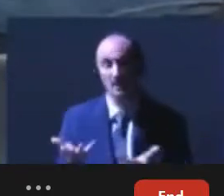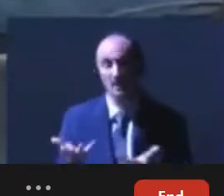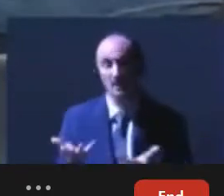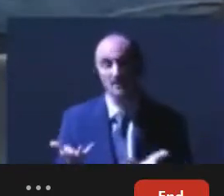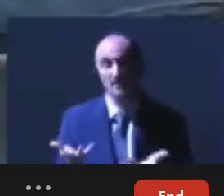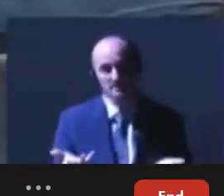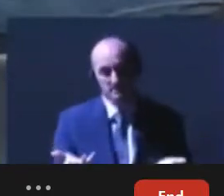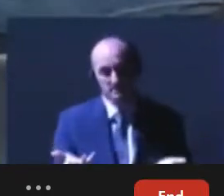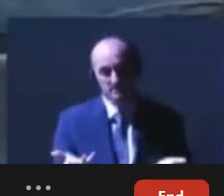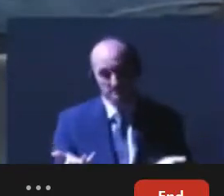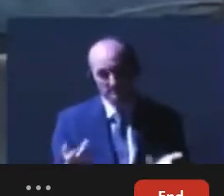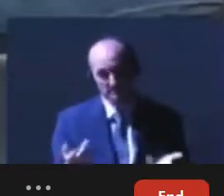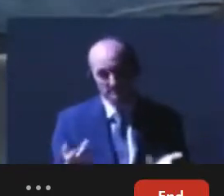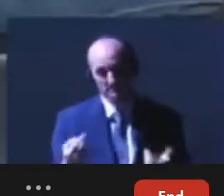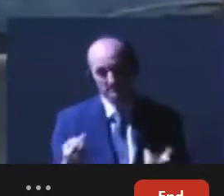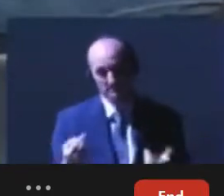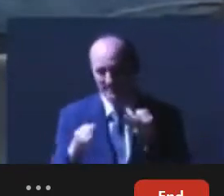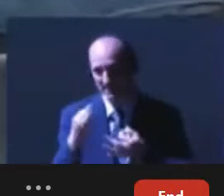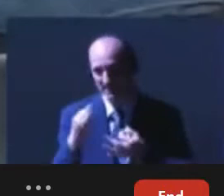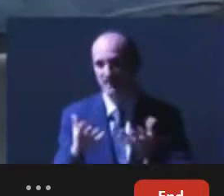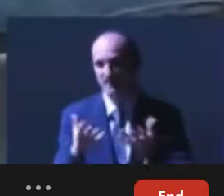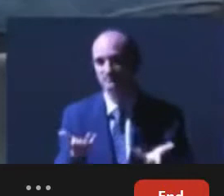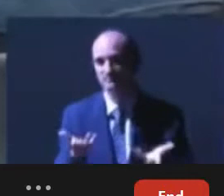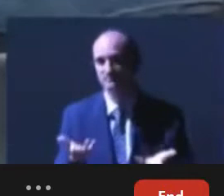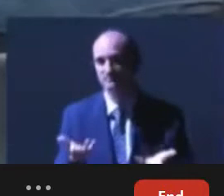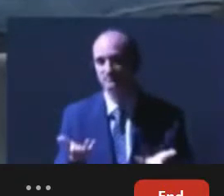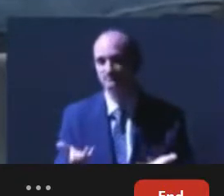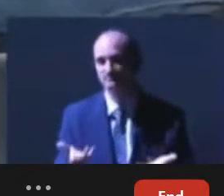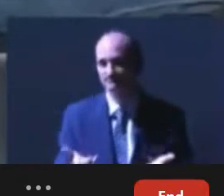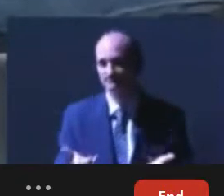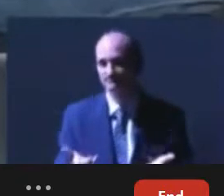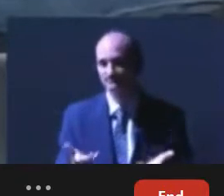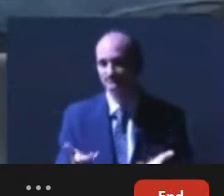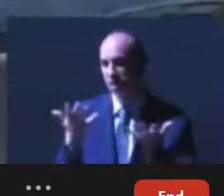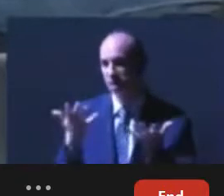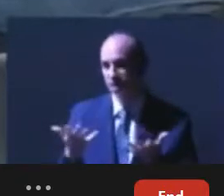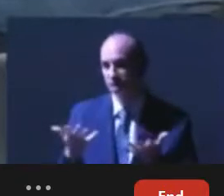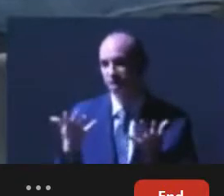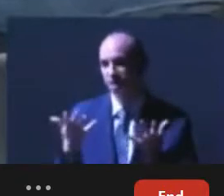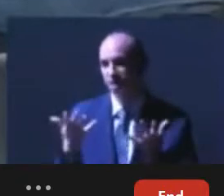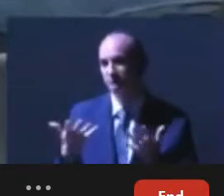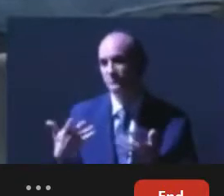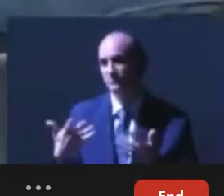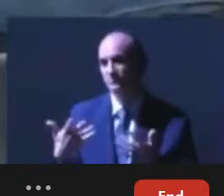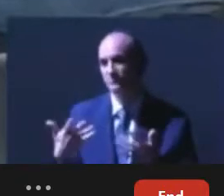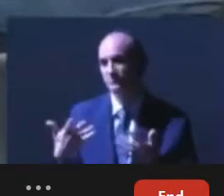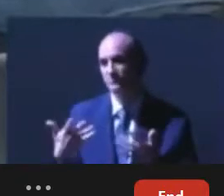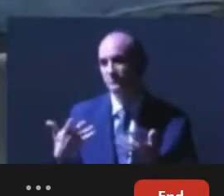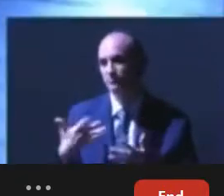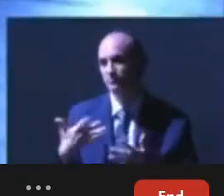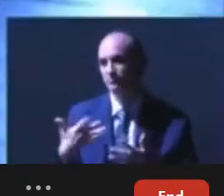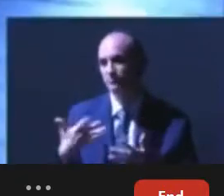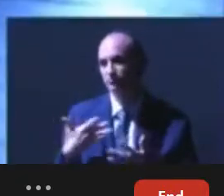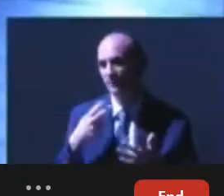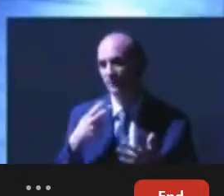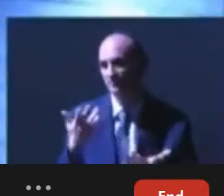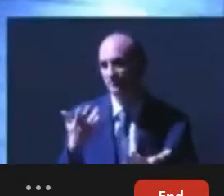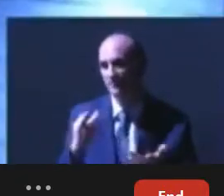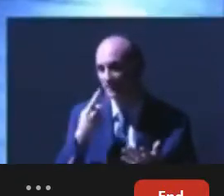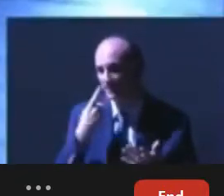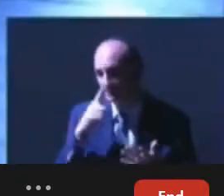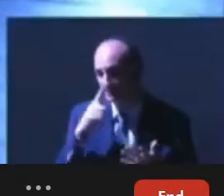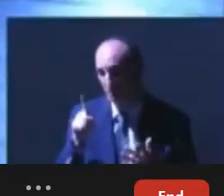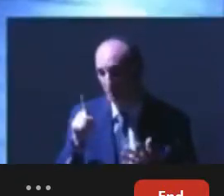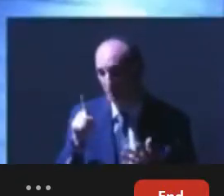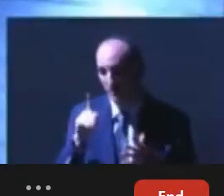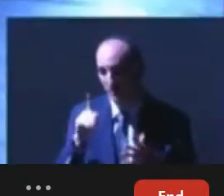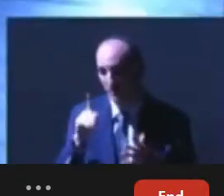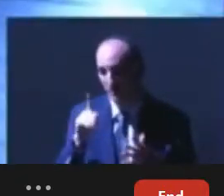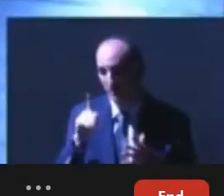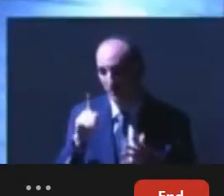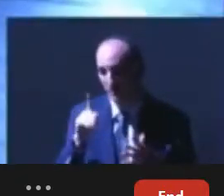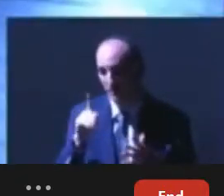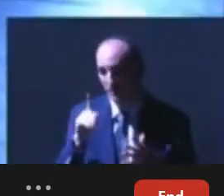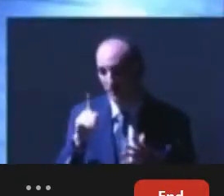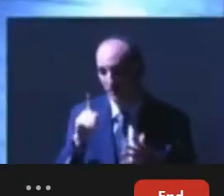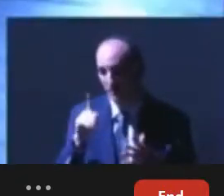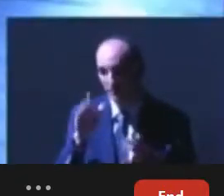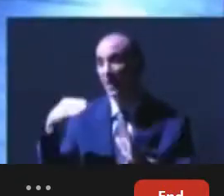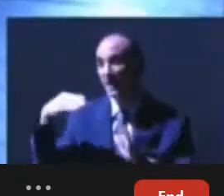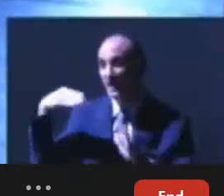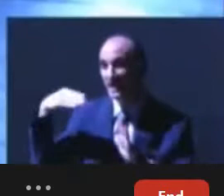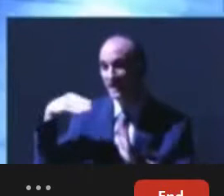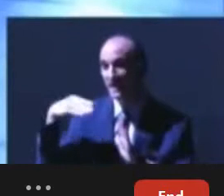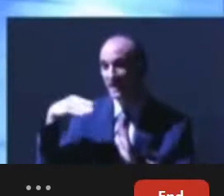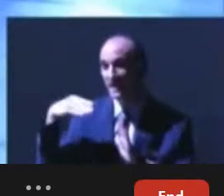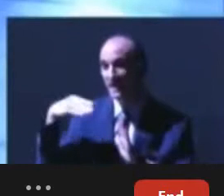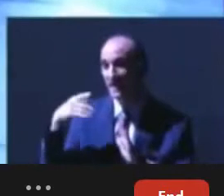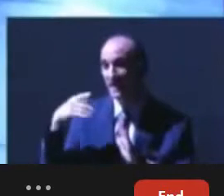điều này có nghĩa là cái sự lạm phát liên quan tới kinh tế crypto là sẽ không có đâu. Nhưng tôi